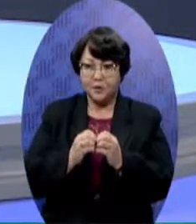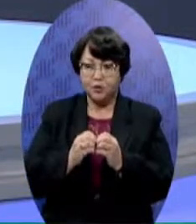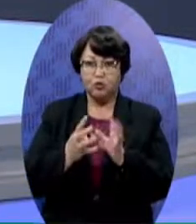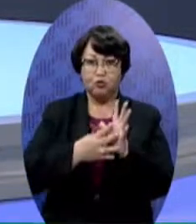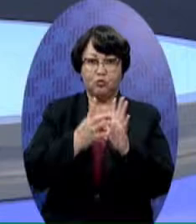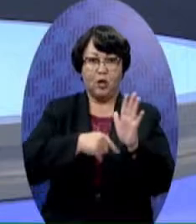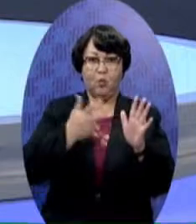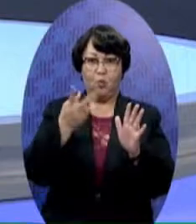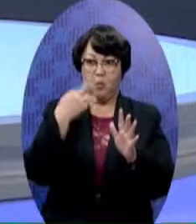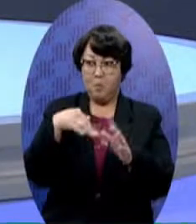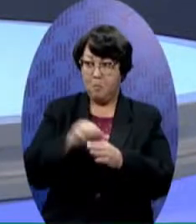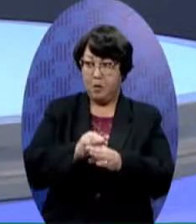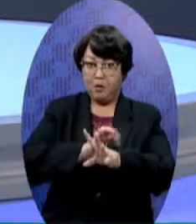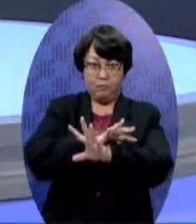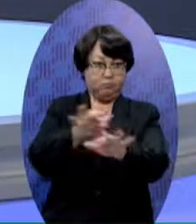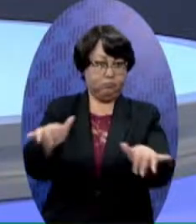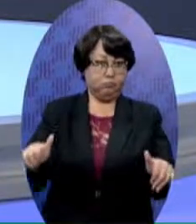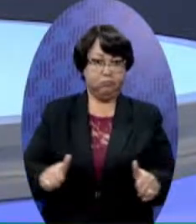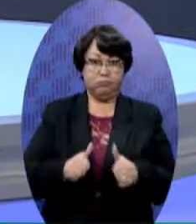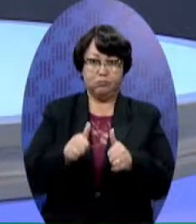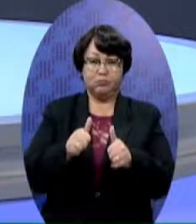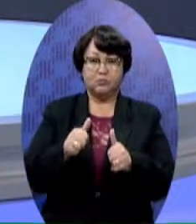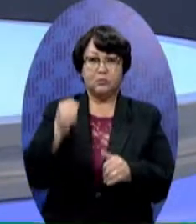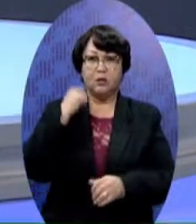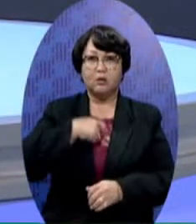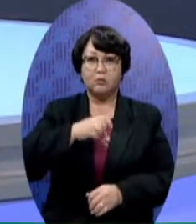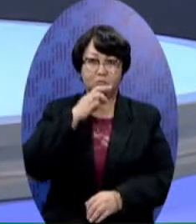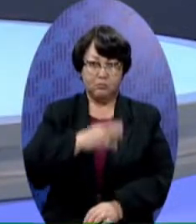гэхэд бүх бэлтгэл ажлаа хангаж дуусгана гэж мэдээллээ.